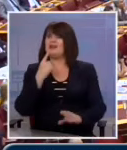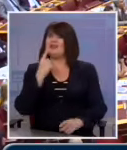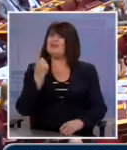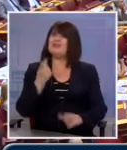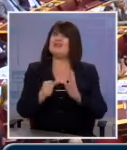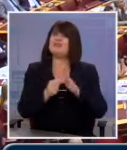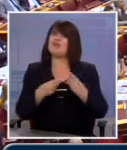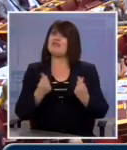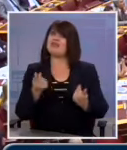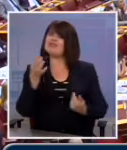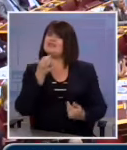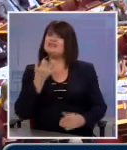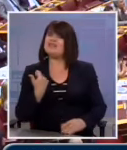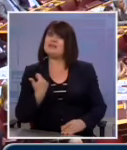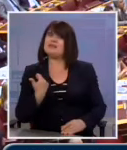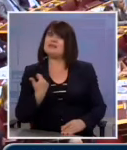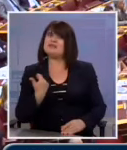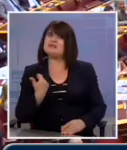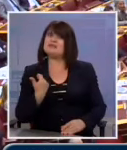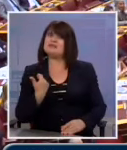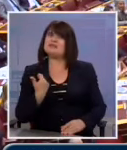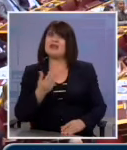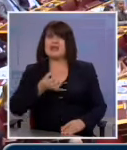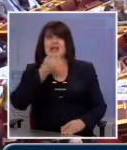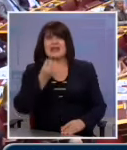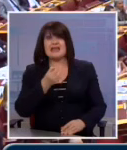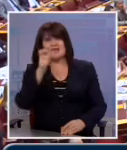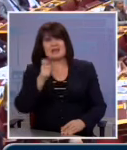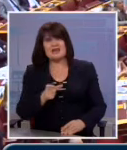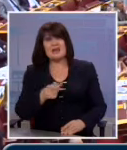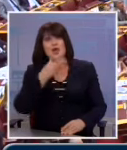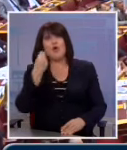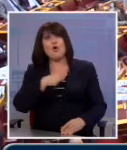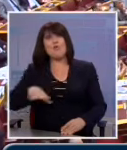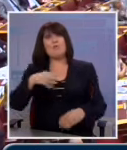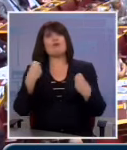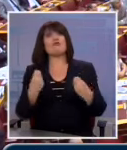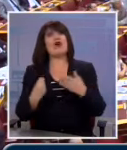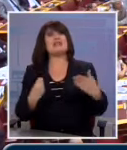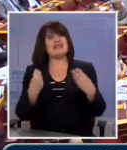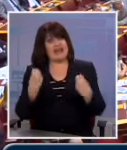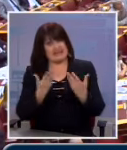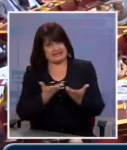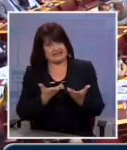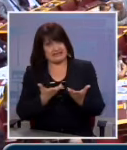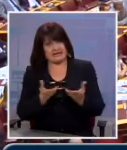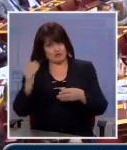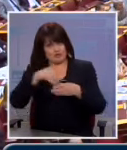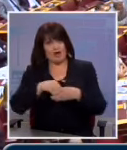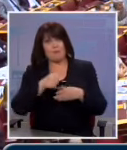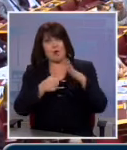σχόλιο της ευγενούς κυρίας Προέδρου, δεν νομίζω ότι έχασα κάτι σπουδαίο. Είπαν, ήσασταν κι εσείς στον ωραίο κόσμο της αριστεράς.